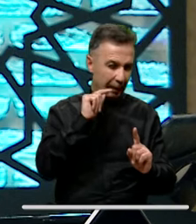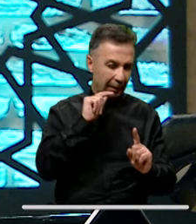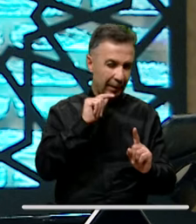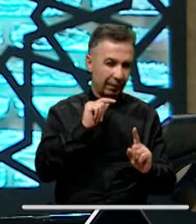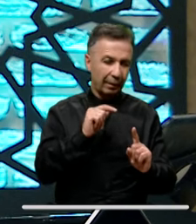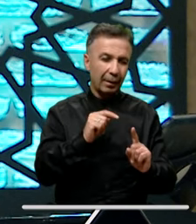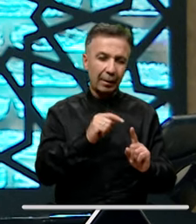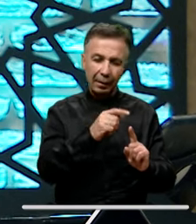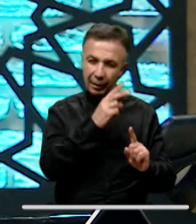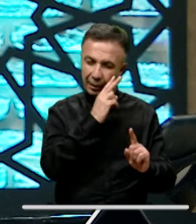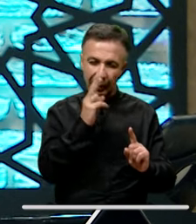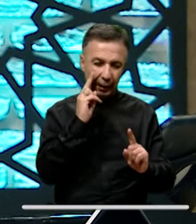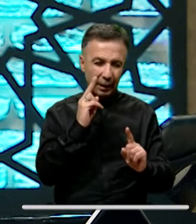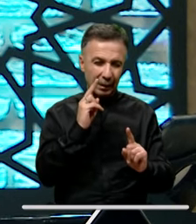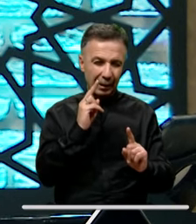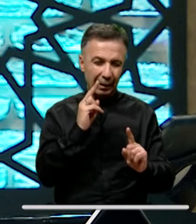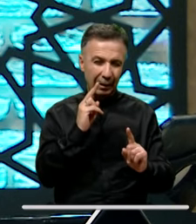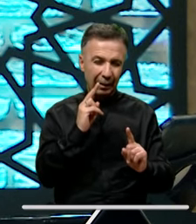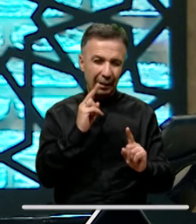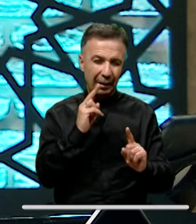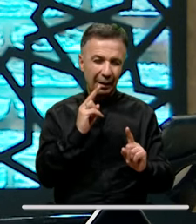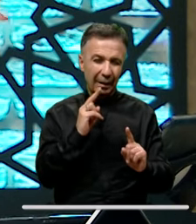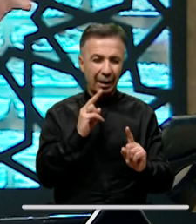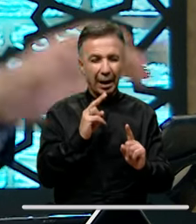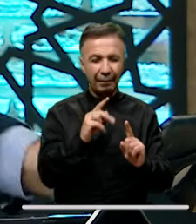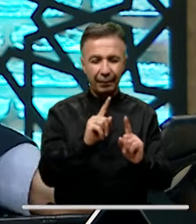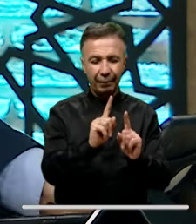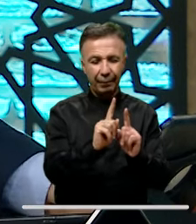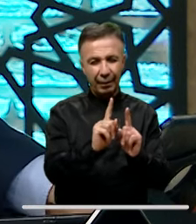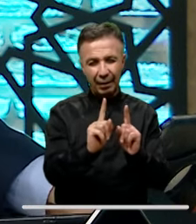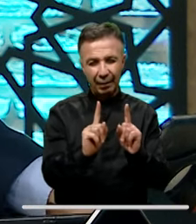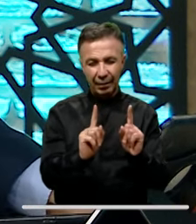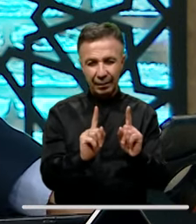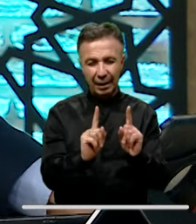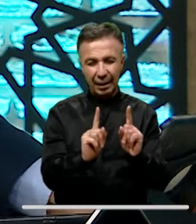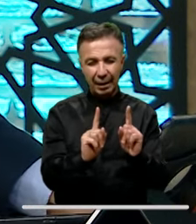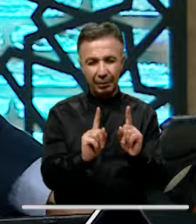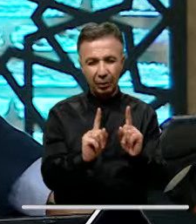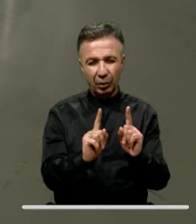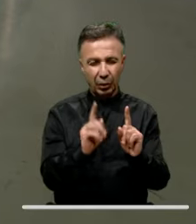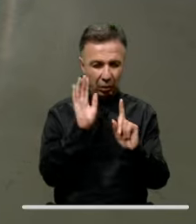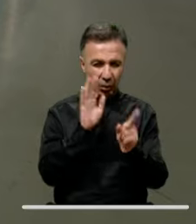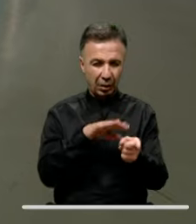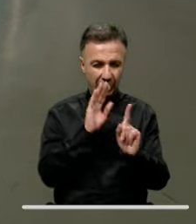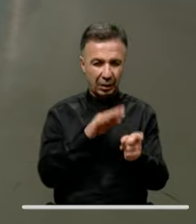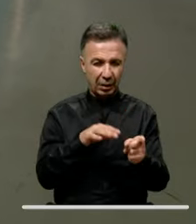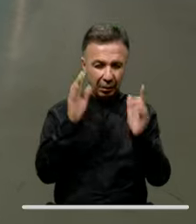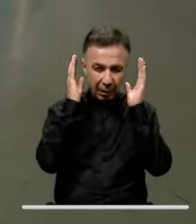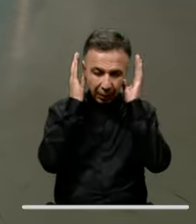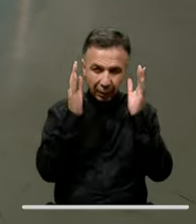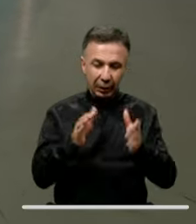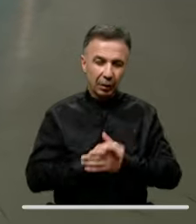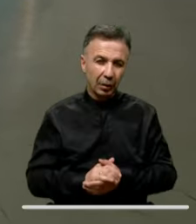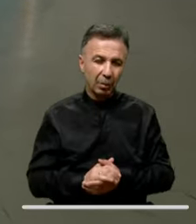arkasında değil de biraz sağ arkamda duruyordu dedi hocam. Bu şekilde cemaat olup kılmışlar. Allah kabul etsin. Cemaatle namaz kıldılar.